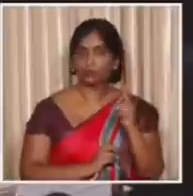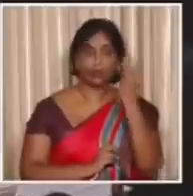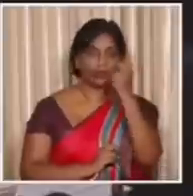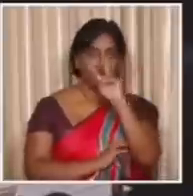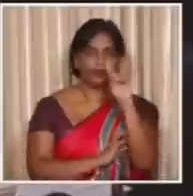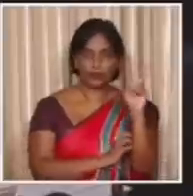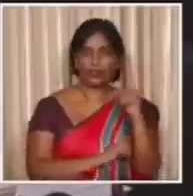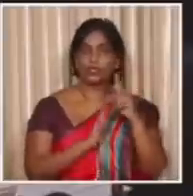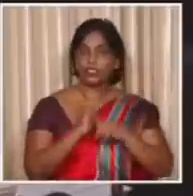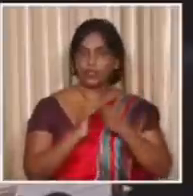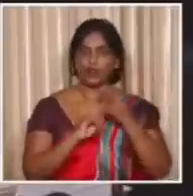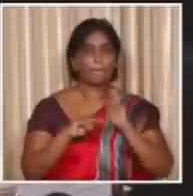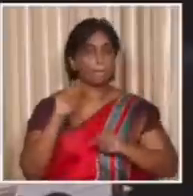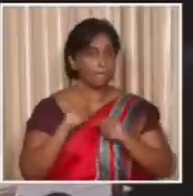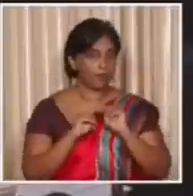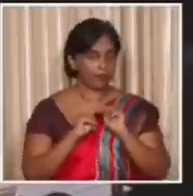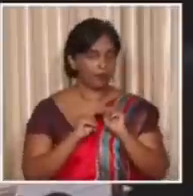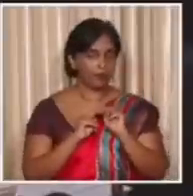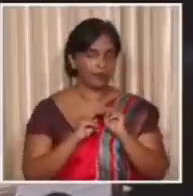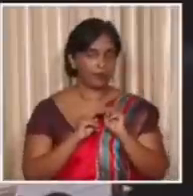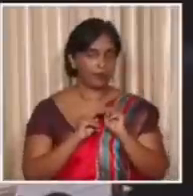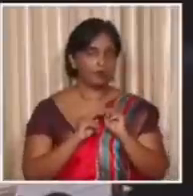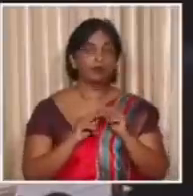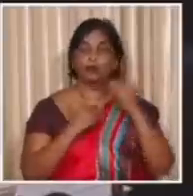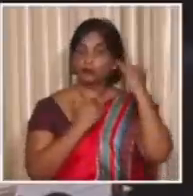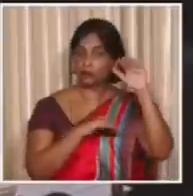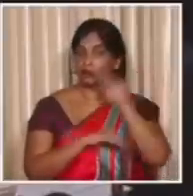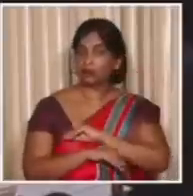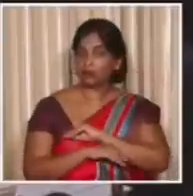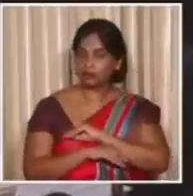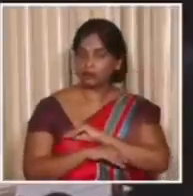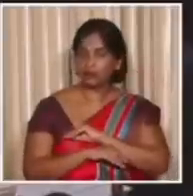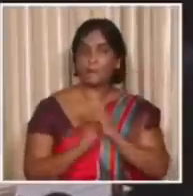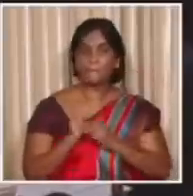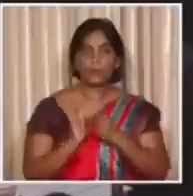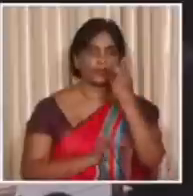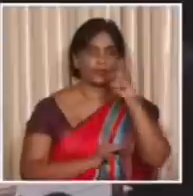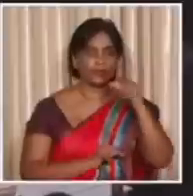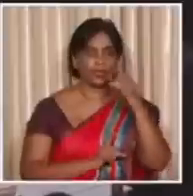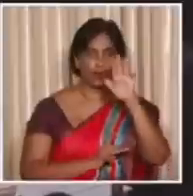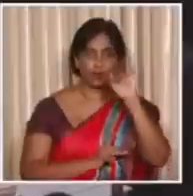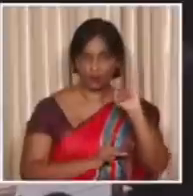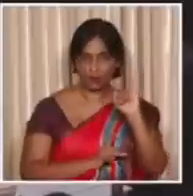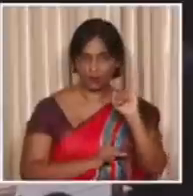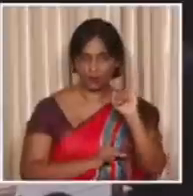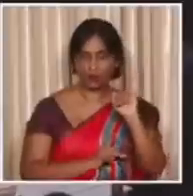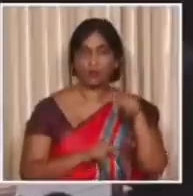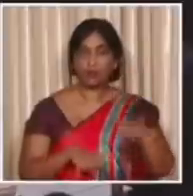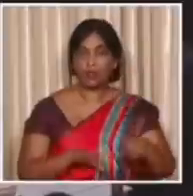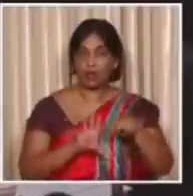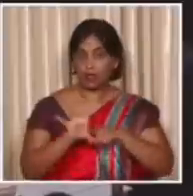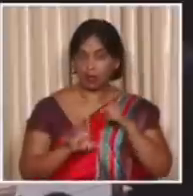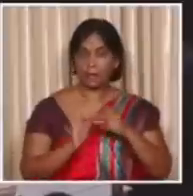2021 ජනවාරි පෙබරවාරි වල අපනයන ආදායම මිලියන 2196යි මේ